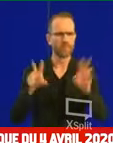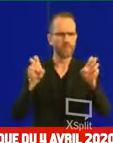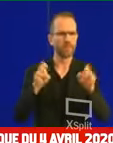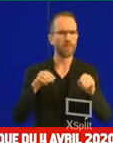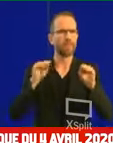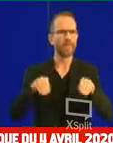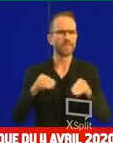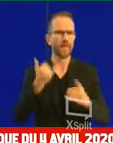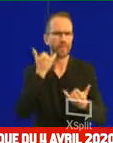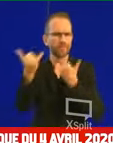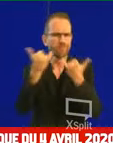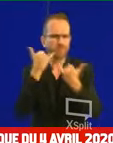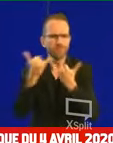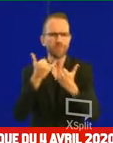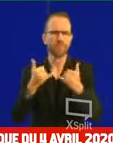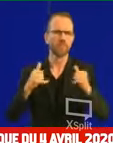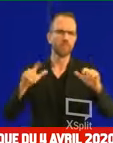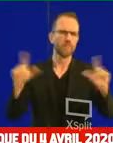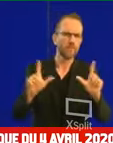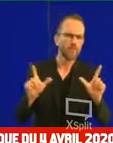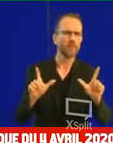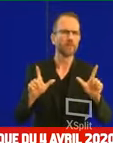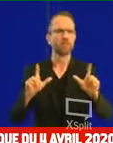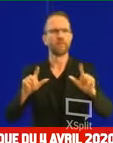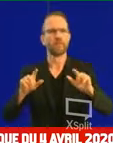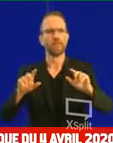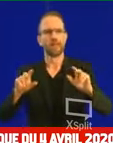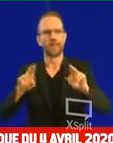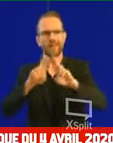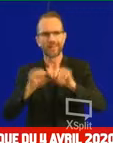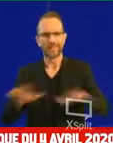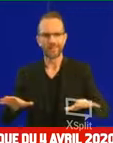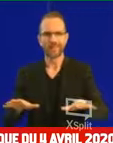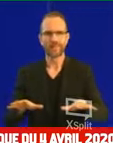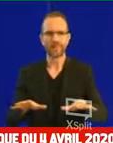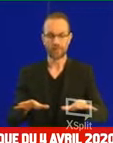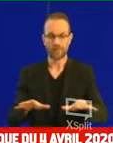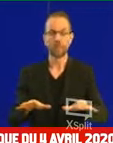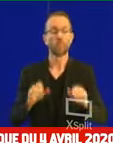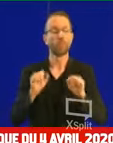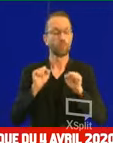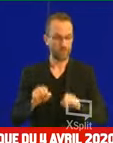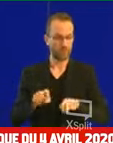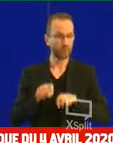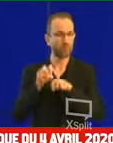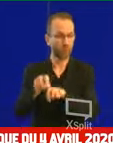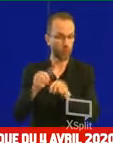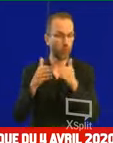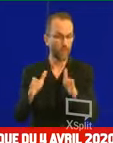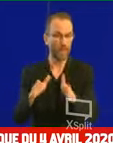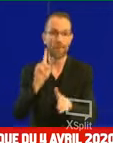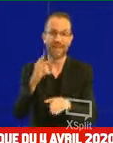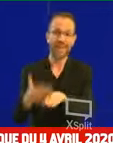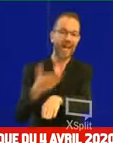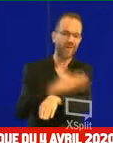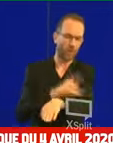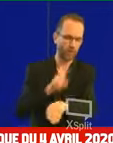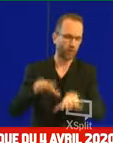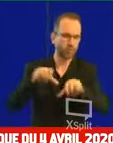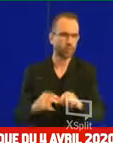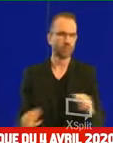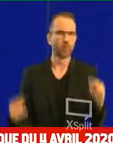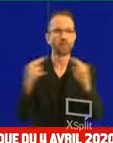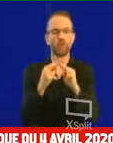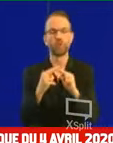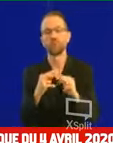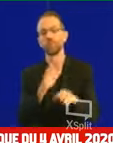sur rendez vous et cette mesure en fait va vous permettre à chacun de pouvoir rester joignable disponible de rester en contact